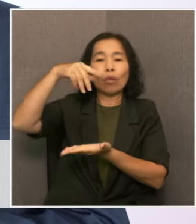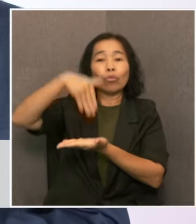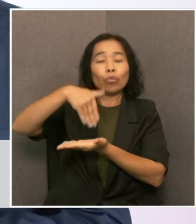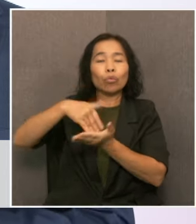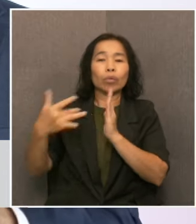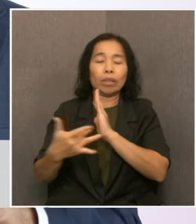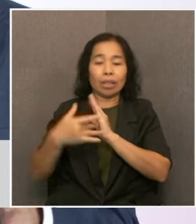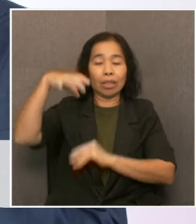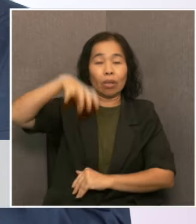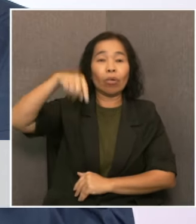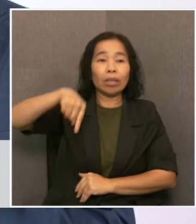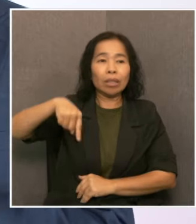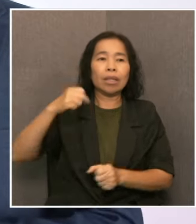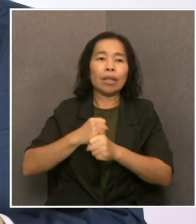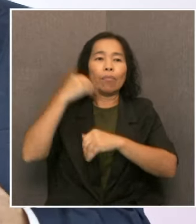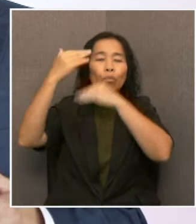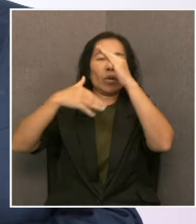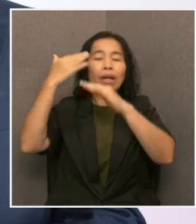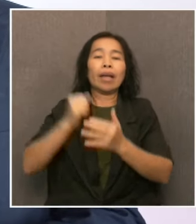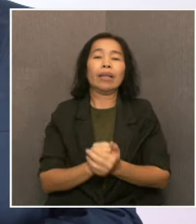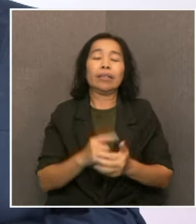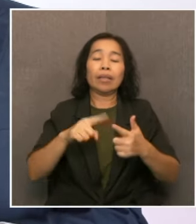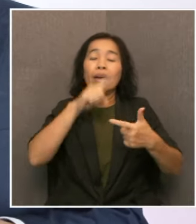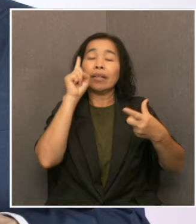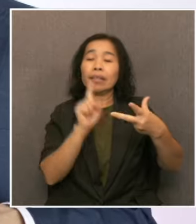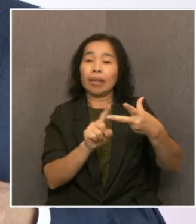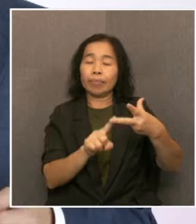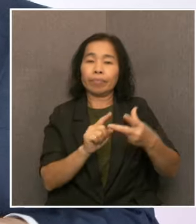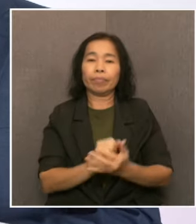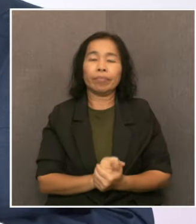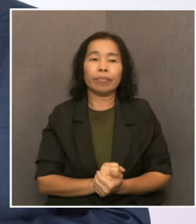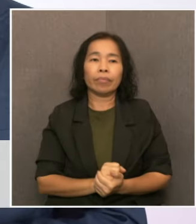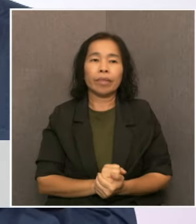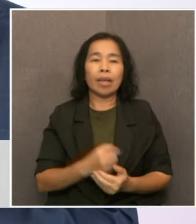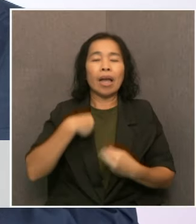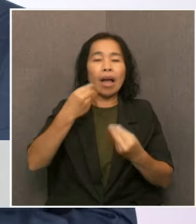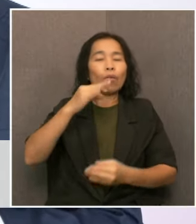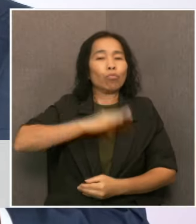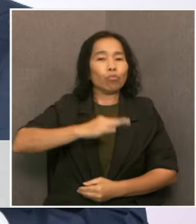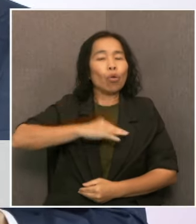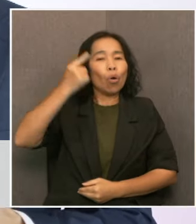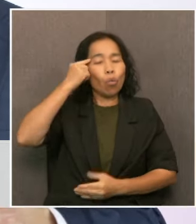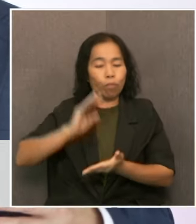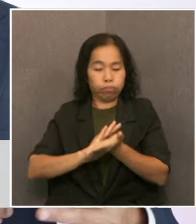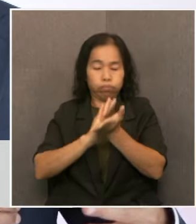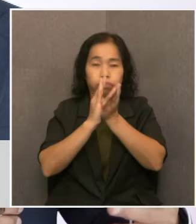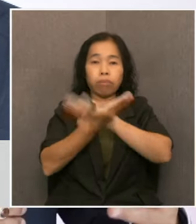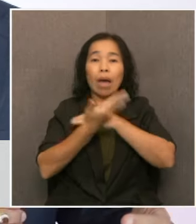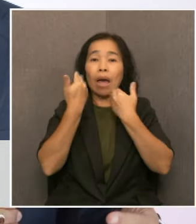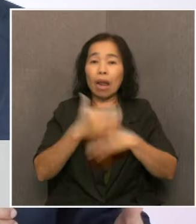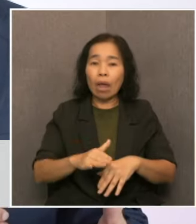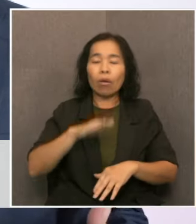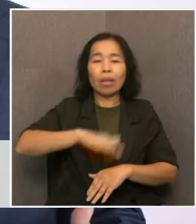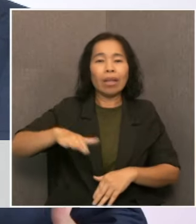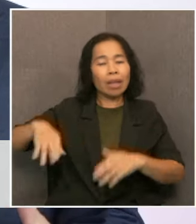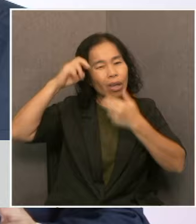Center ก็เป็นการอรณาการส่นเรื่องที่สามกคือการสร้างความตนัรุ้นเปลยแลงสังคมมุมให่จากอัติ